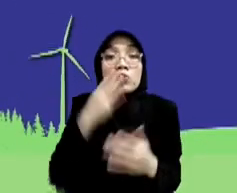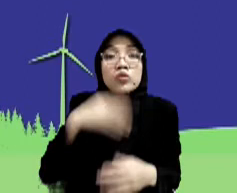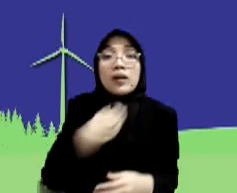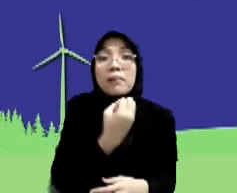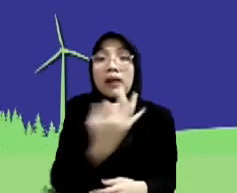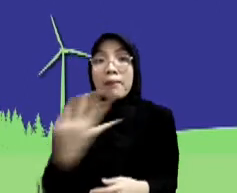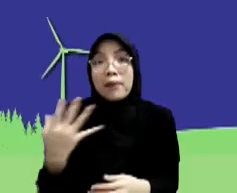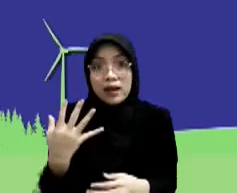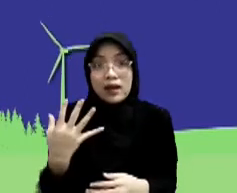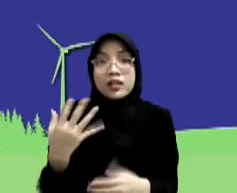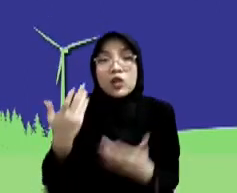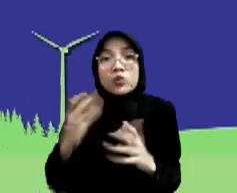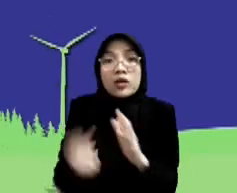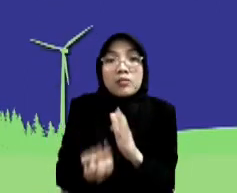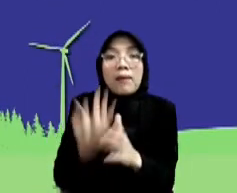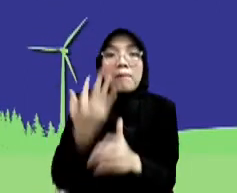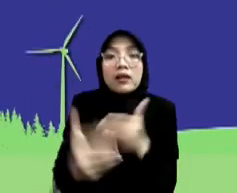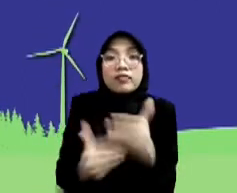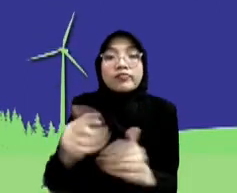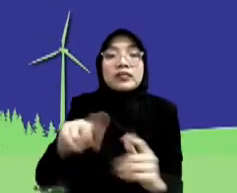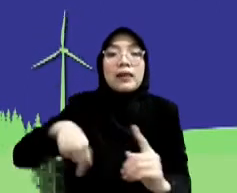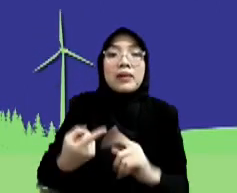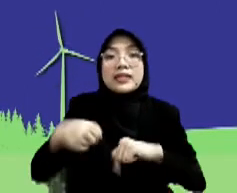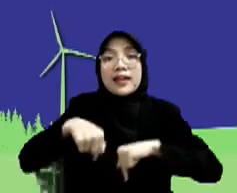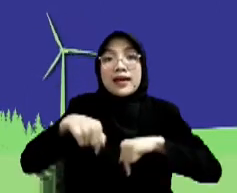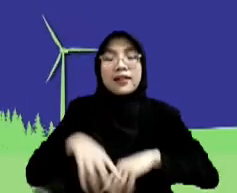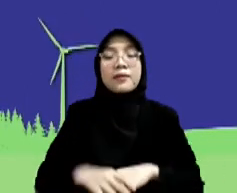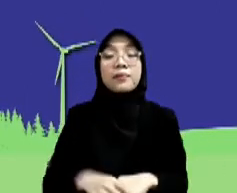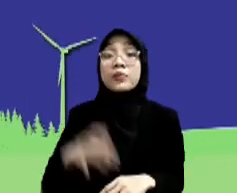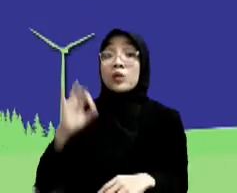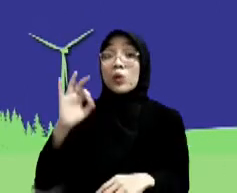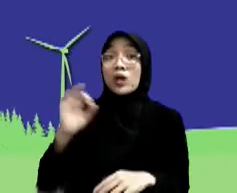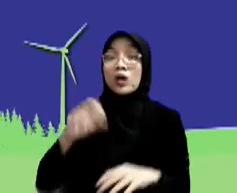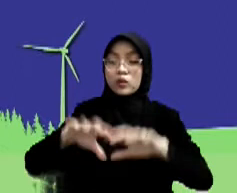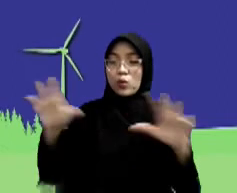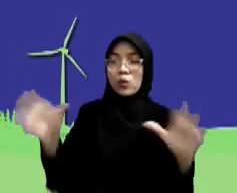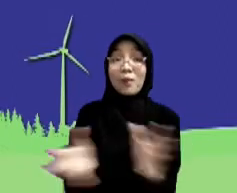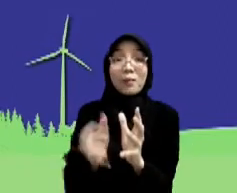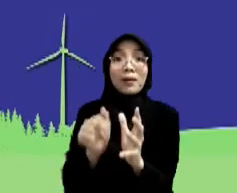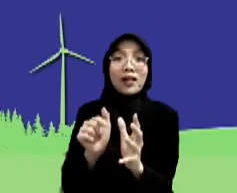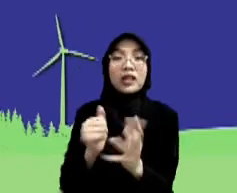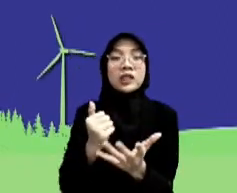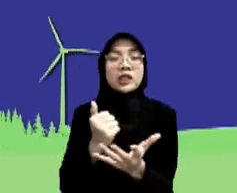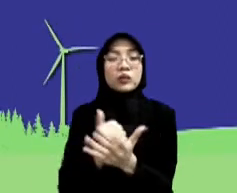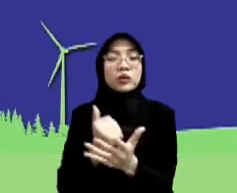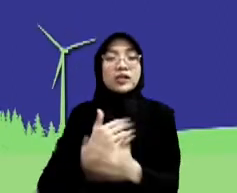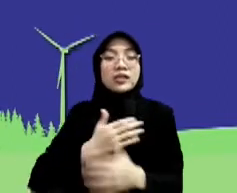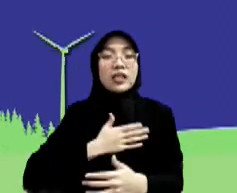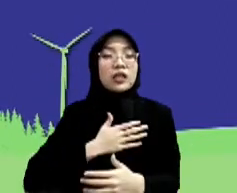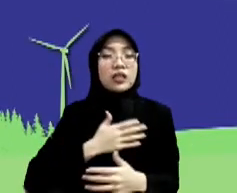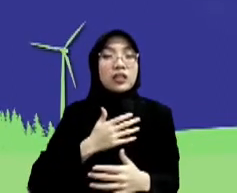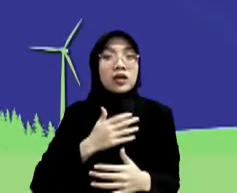eh sudah dikembangkan selama ini ya kalau secara global eh saya I don't